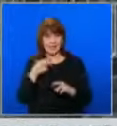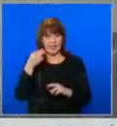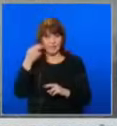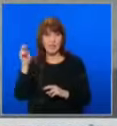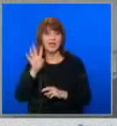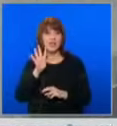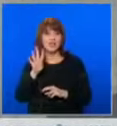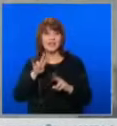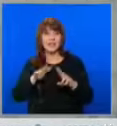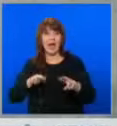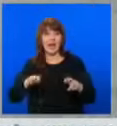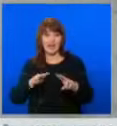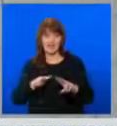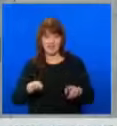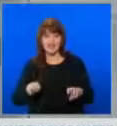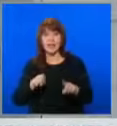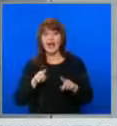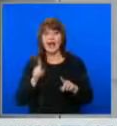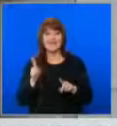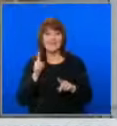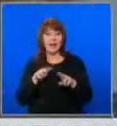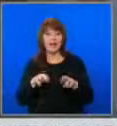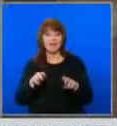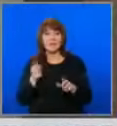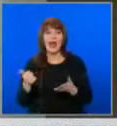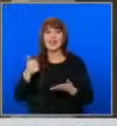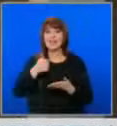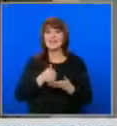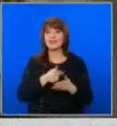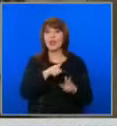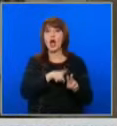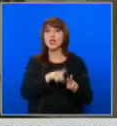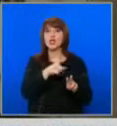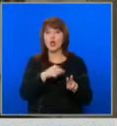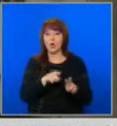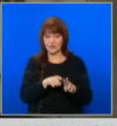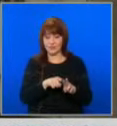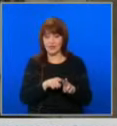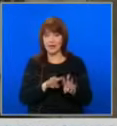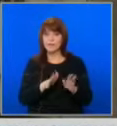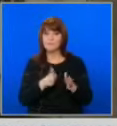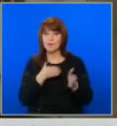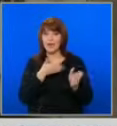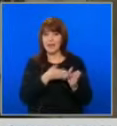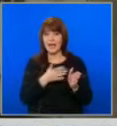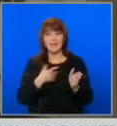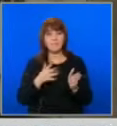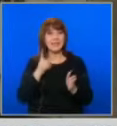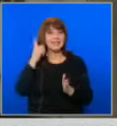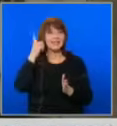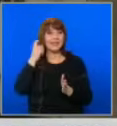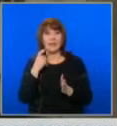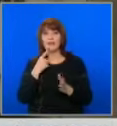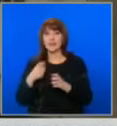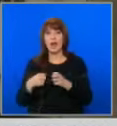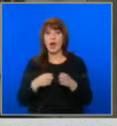четири ревизии една от тези ревизии била възложена от йоневска и извършена от екип спрямо нея били постъпили няколко сигнала за